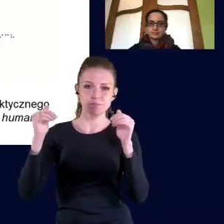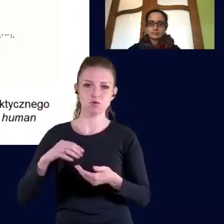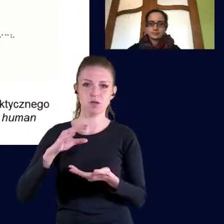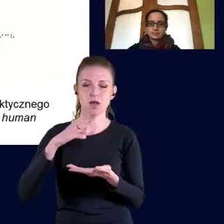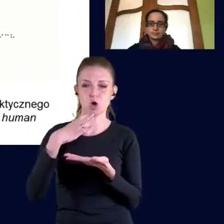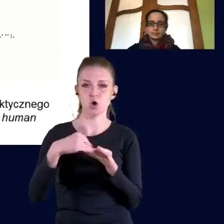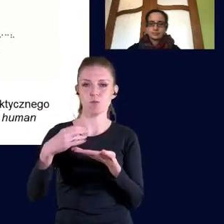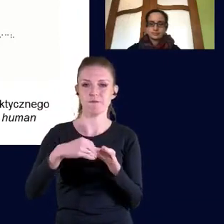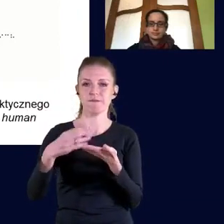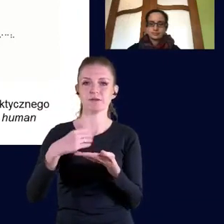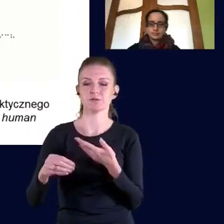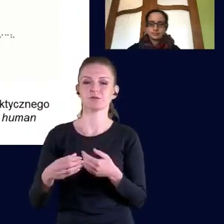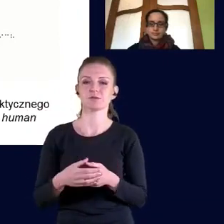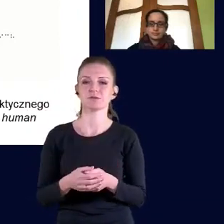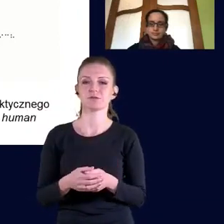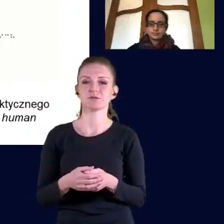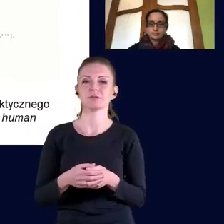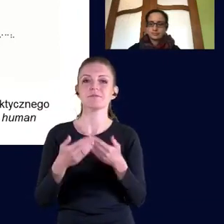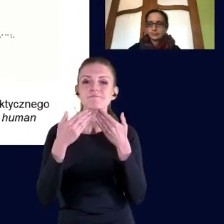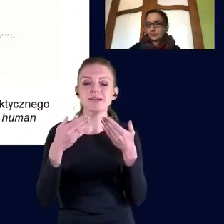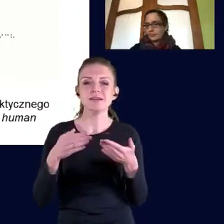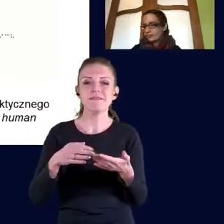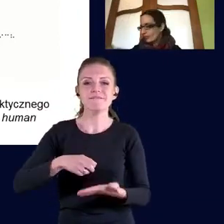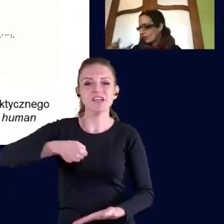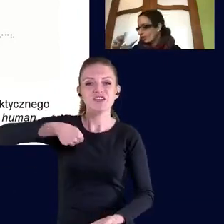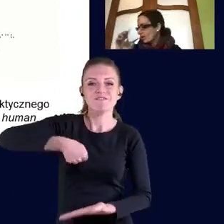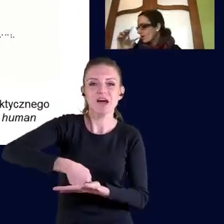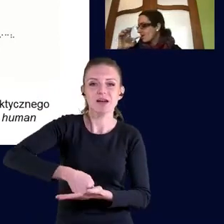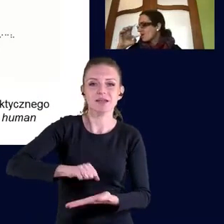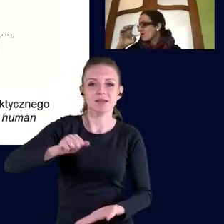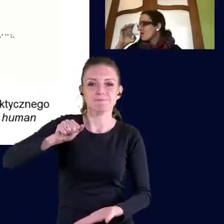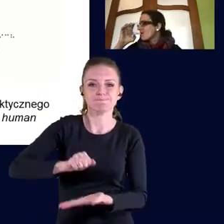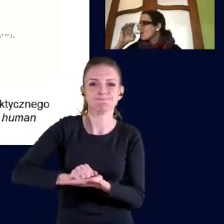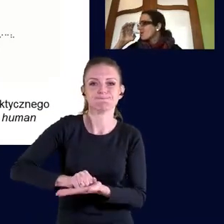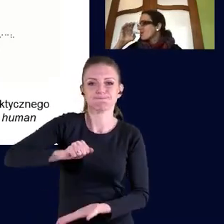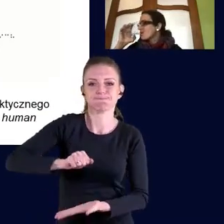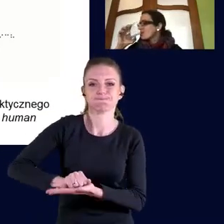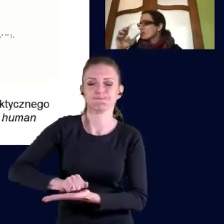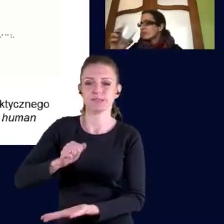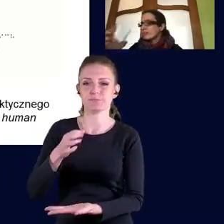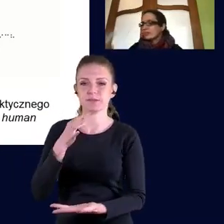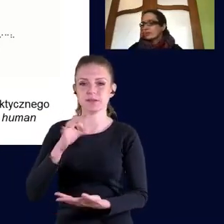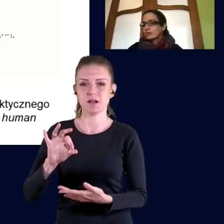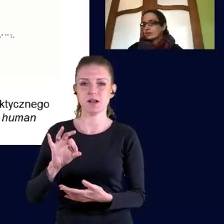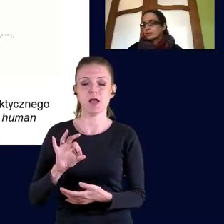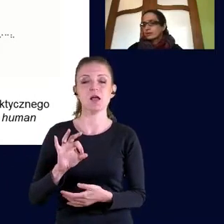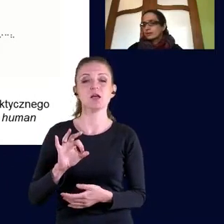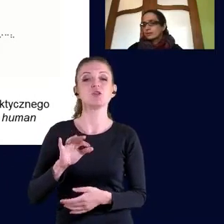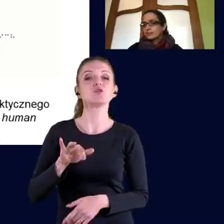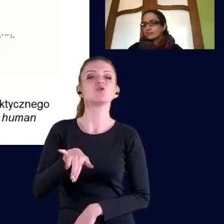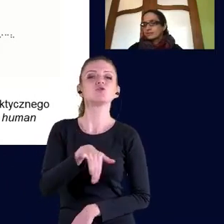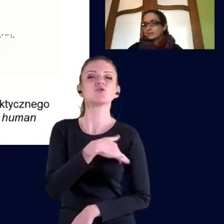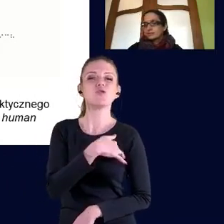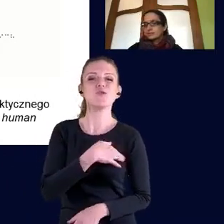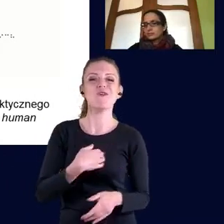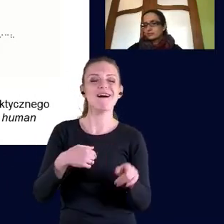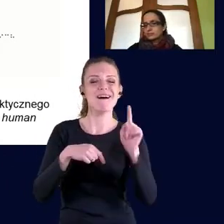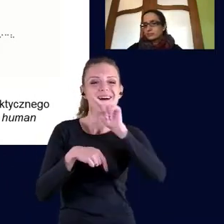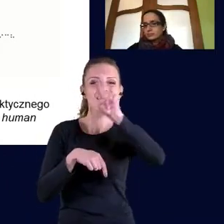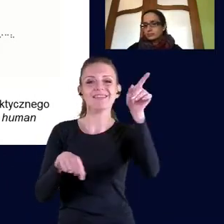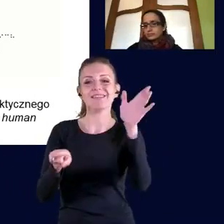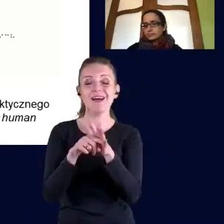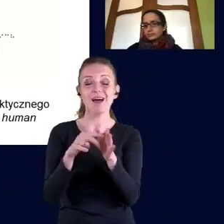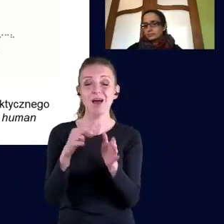przy pomocy takiej zgrzewarki Czyli każda szkoła dla dzieci niewidomych która